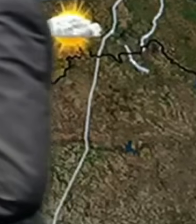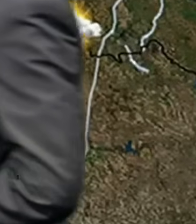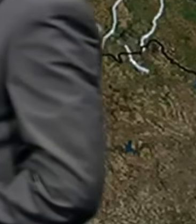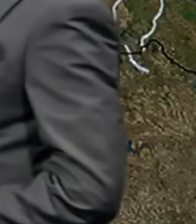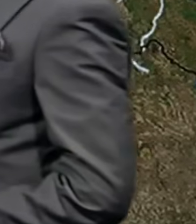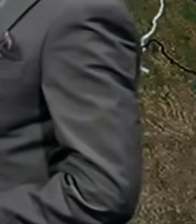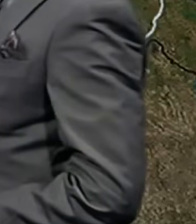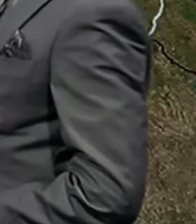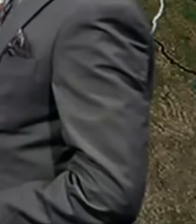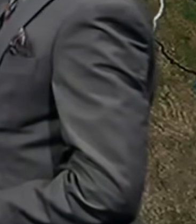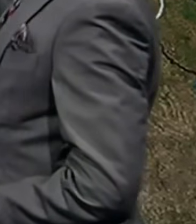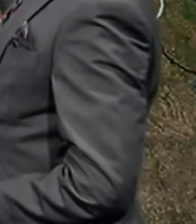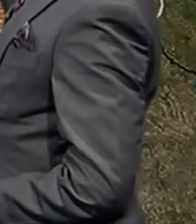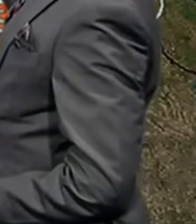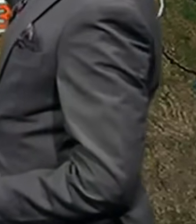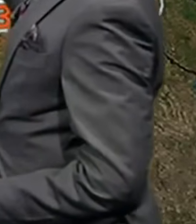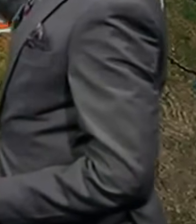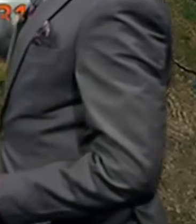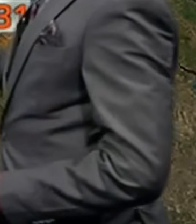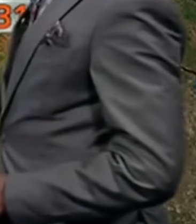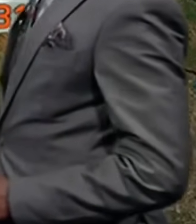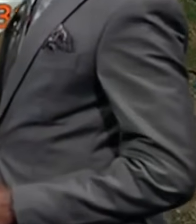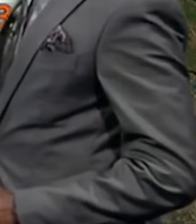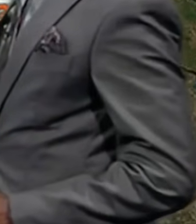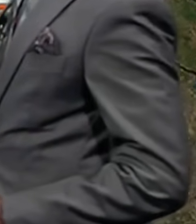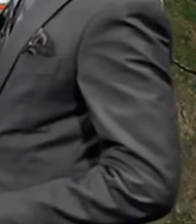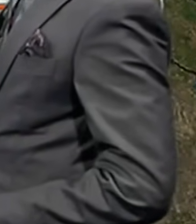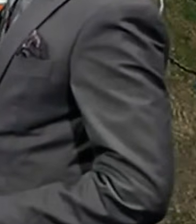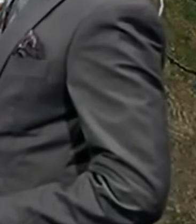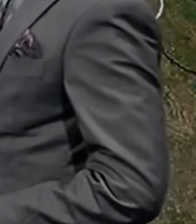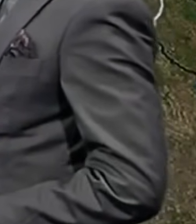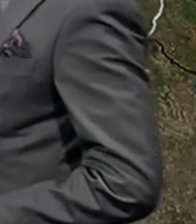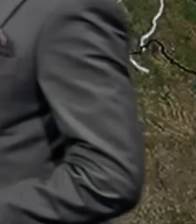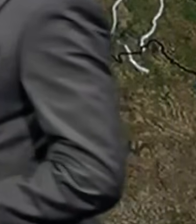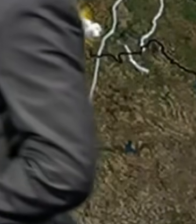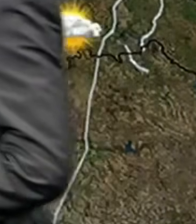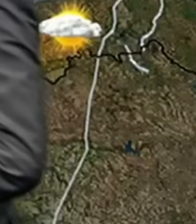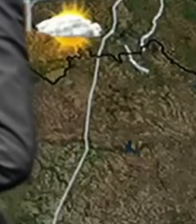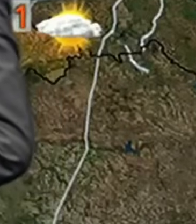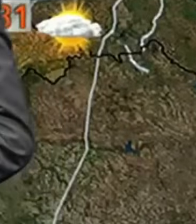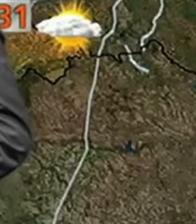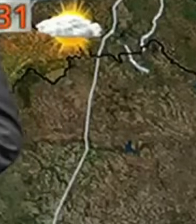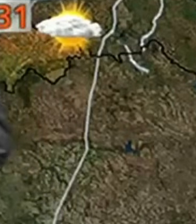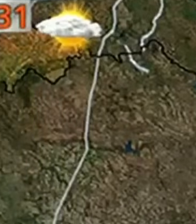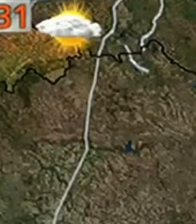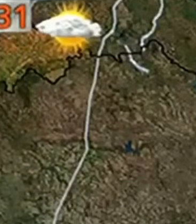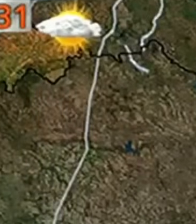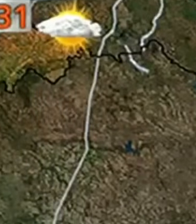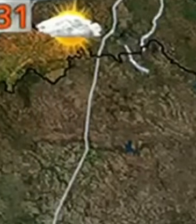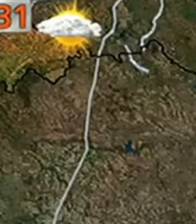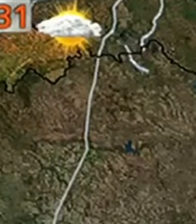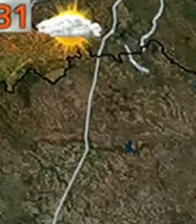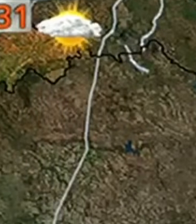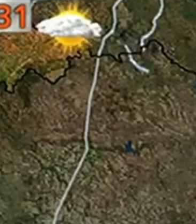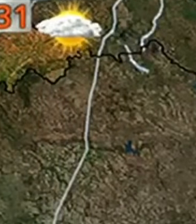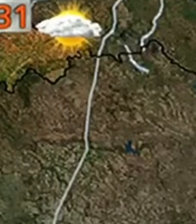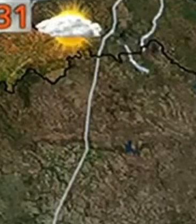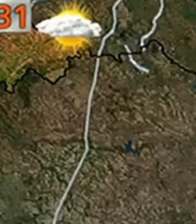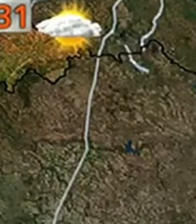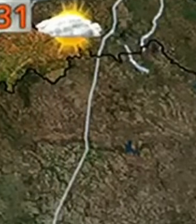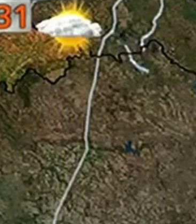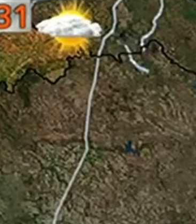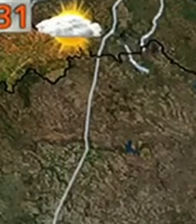bogare ka province eo Lichtenburg le gona ka Rustenburg ke tše 31 ka Mahikeng le gona bontšha go tla ba go fiša ke tše 30 ke tšona tše ka kanya bose bošego